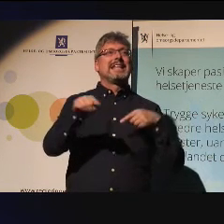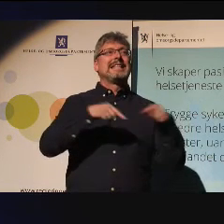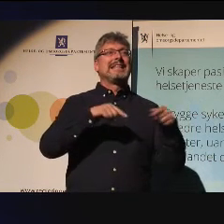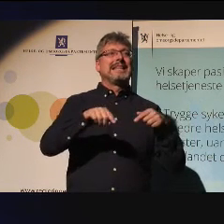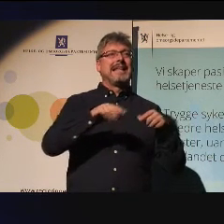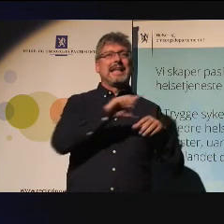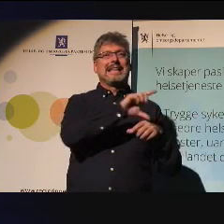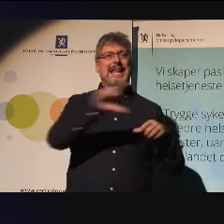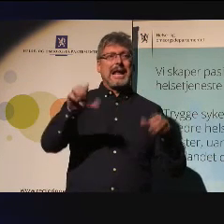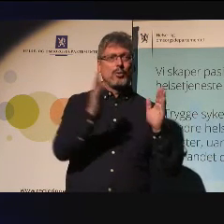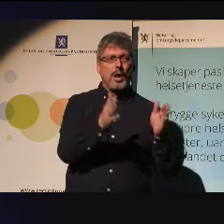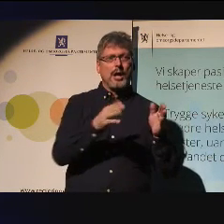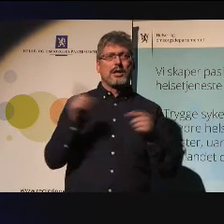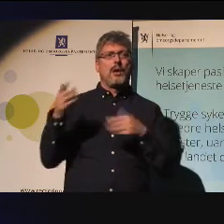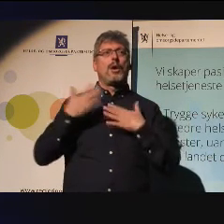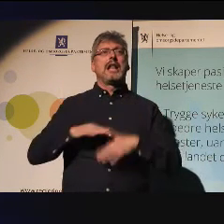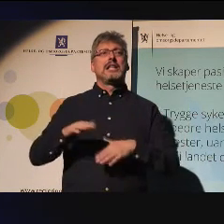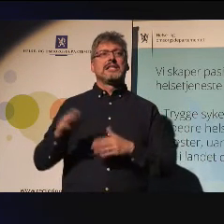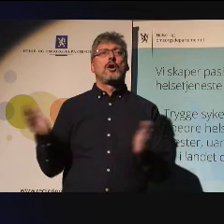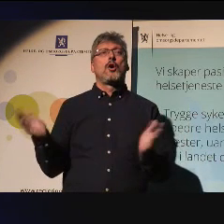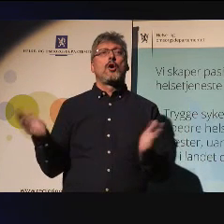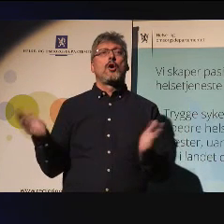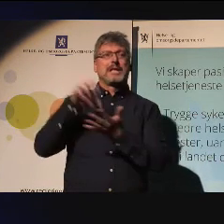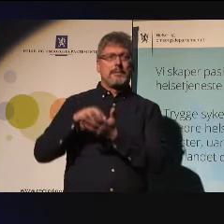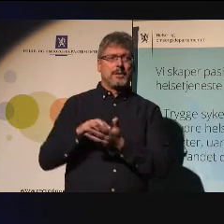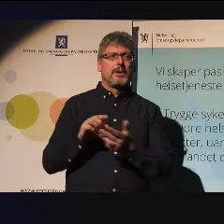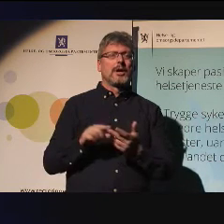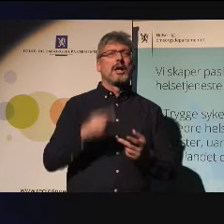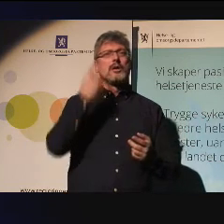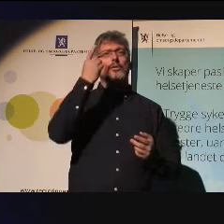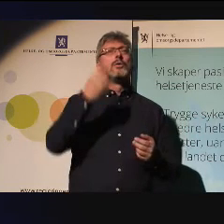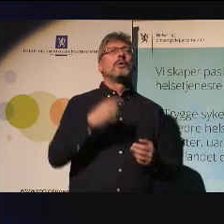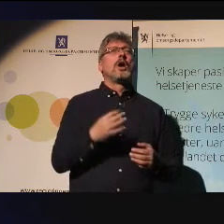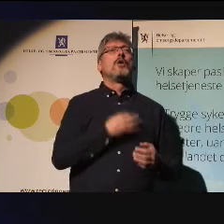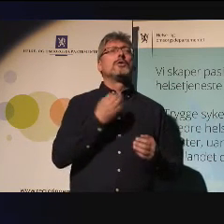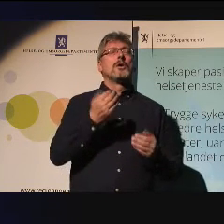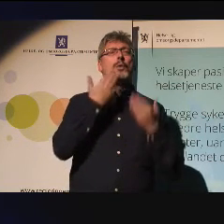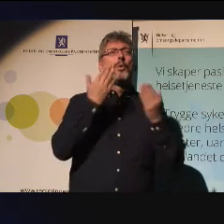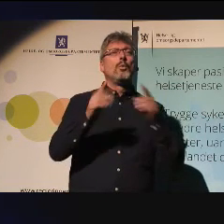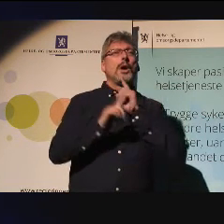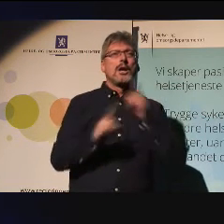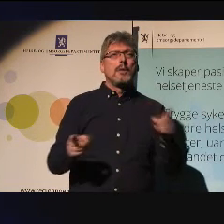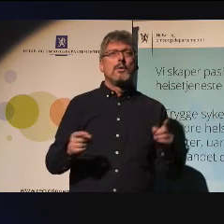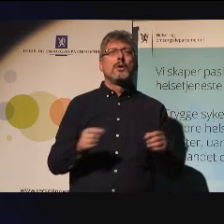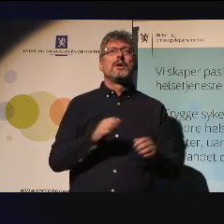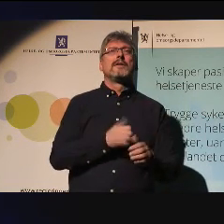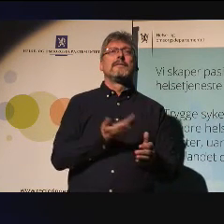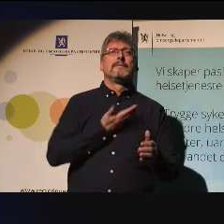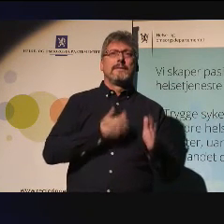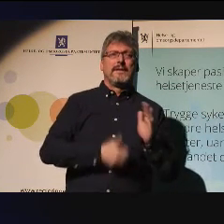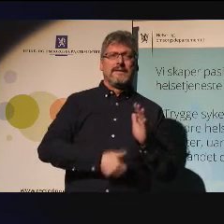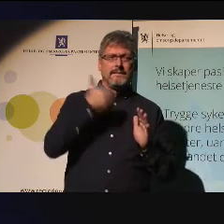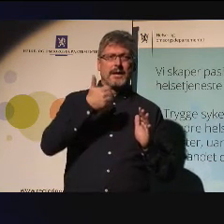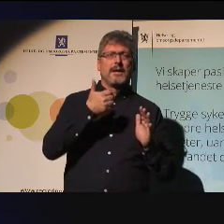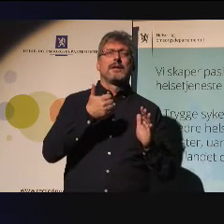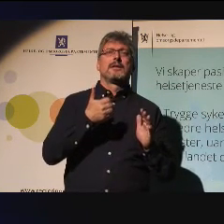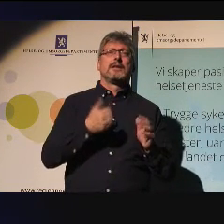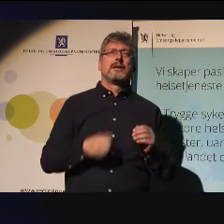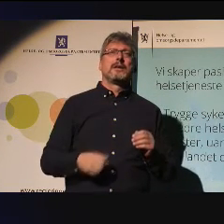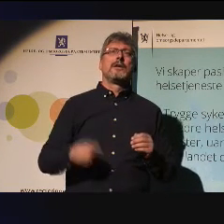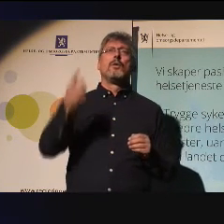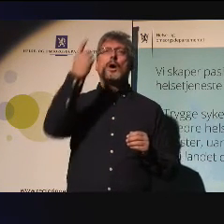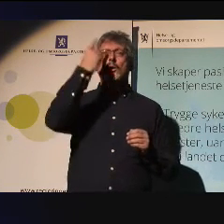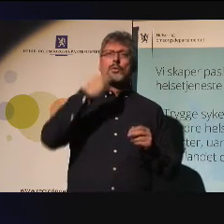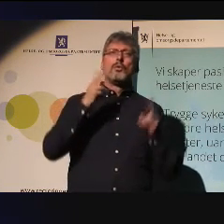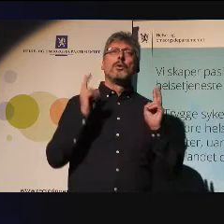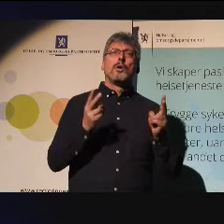omsorgsdepartementet. Og jeg tror at ønsket om god rapportering stort og oppriktig alle tre steder. Og jeg tror også